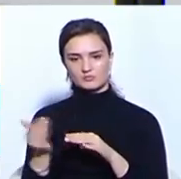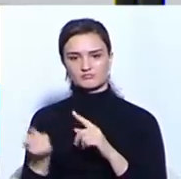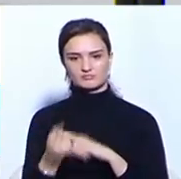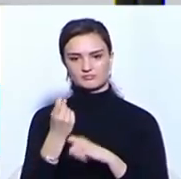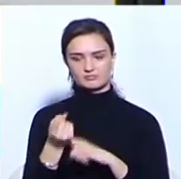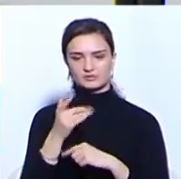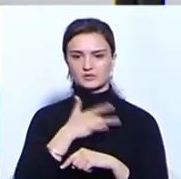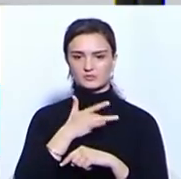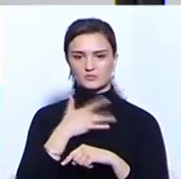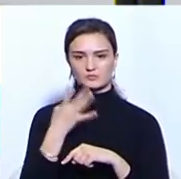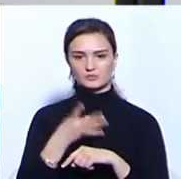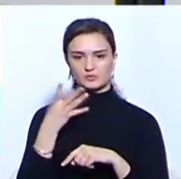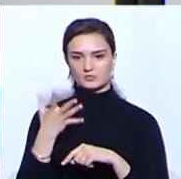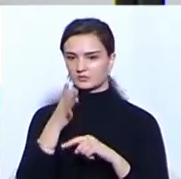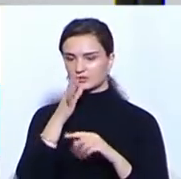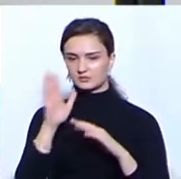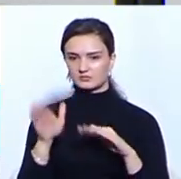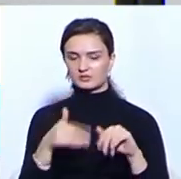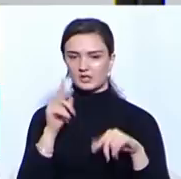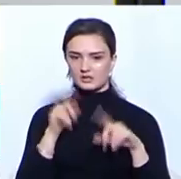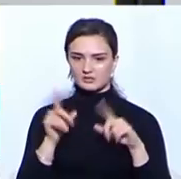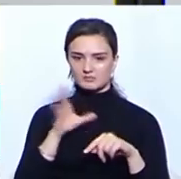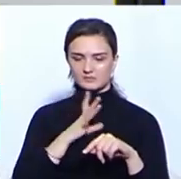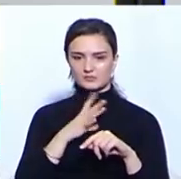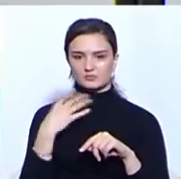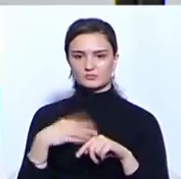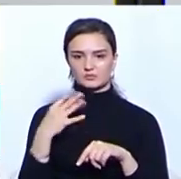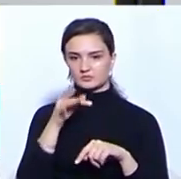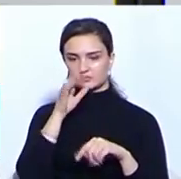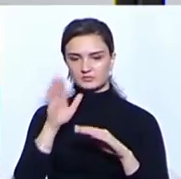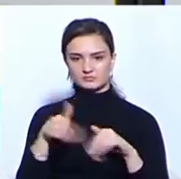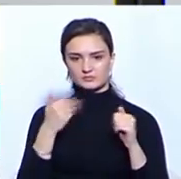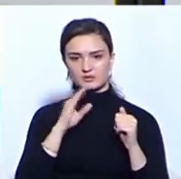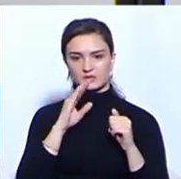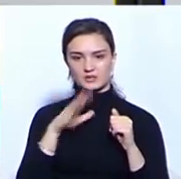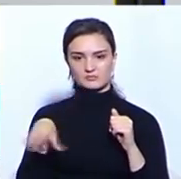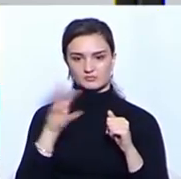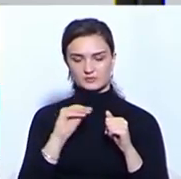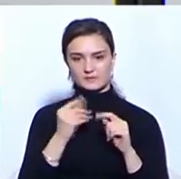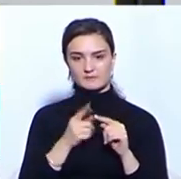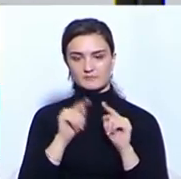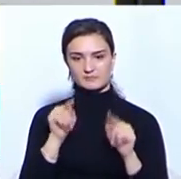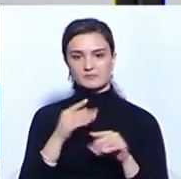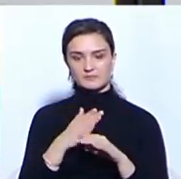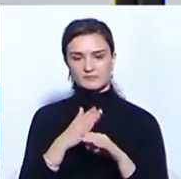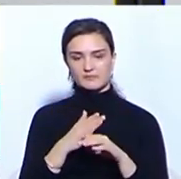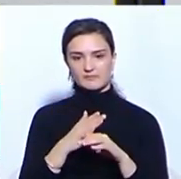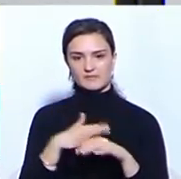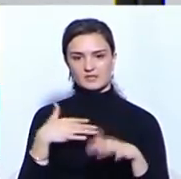ჩდებიან, დაახლოებით 45 წელს გადაცილებულ ხანდ, ეხან 40 წელს გადაცილებულ ქალებში. ისინი იწვევენ